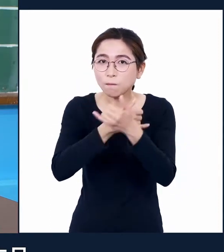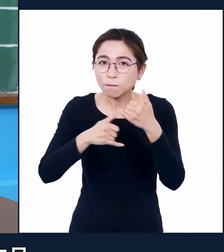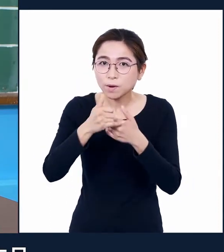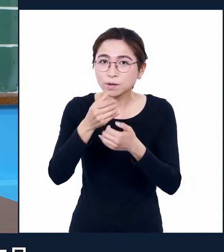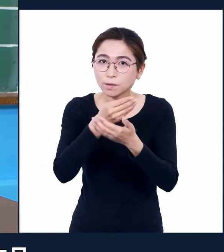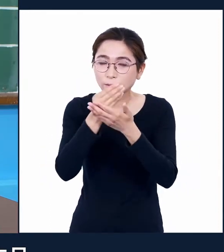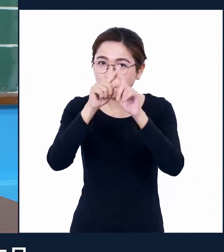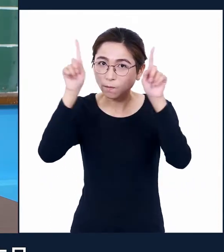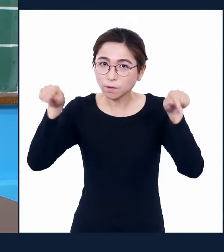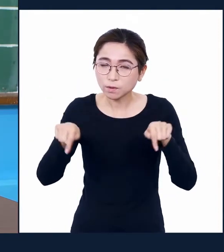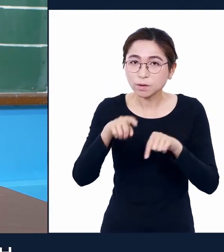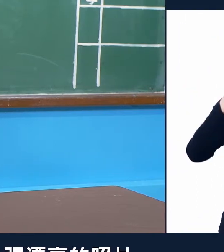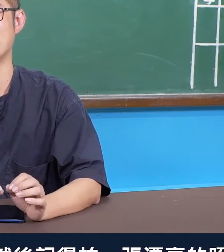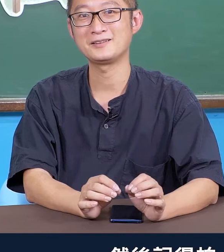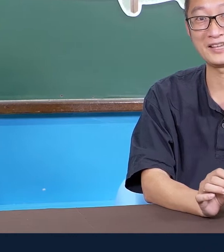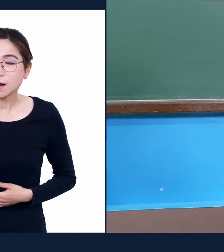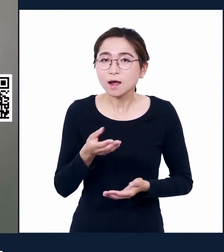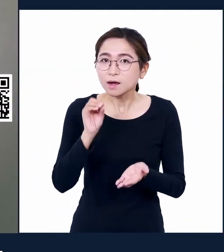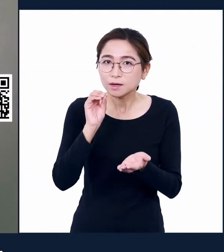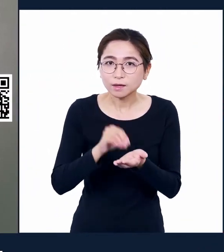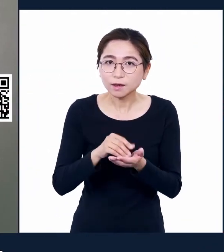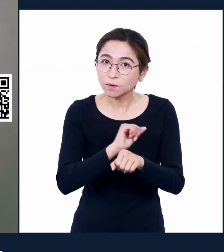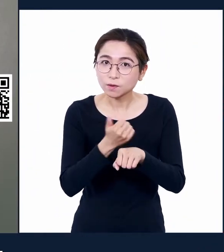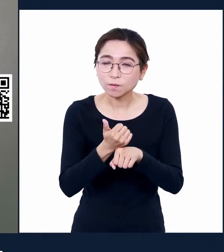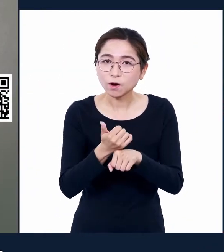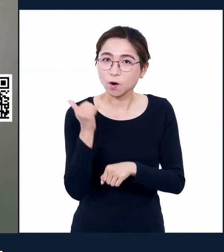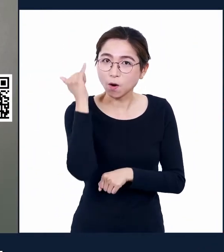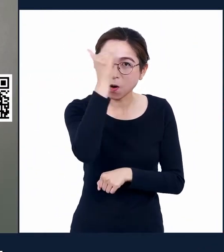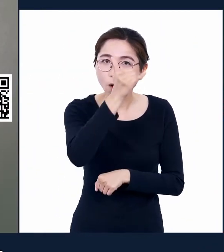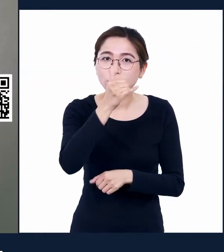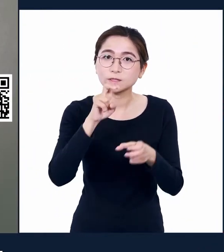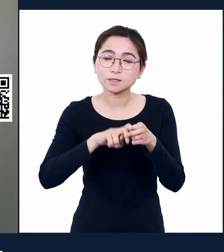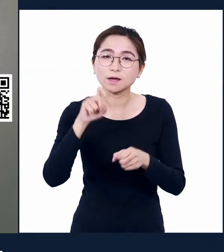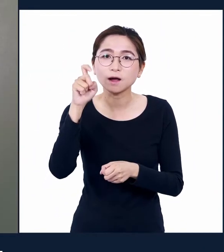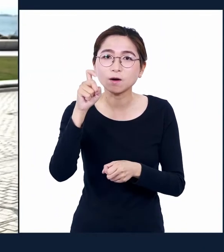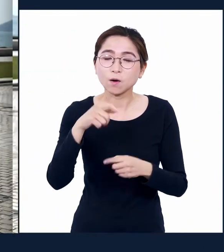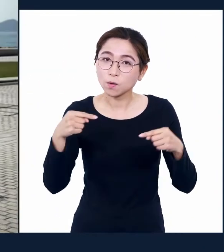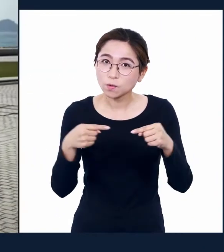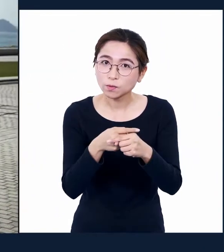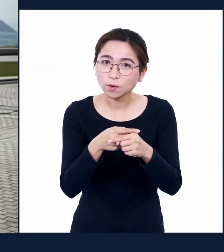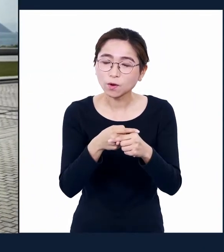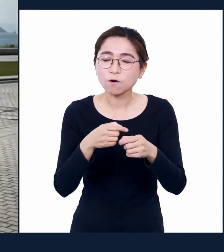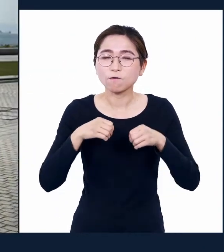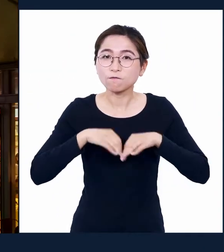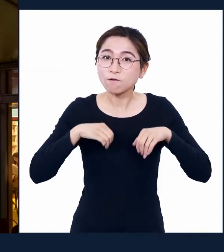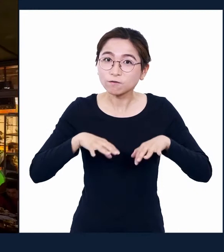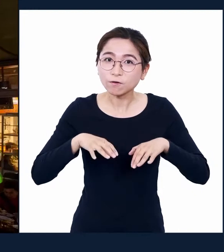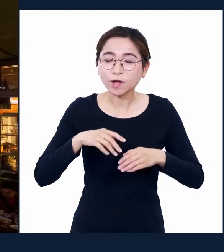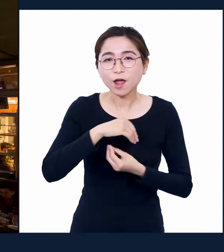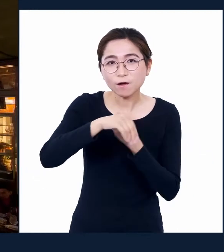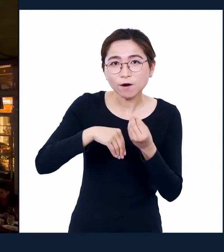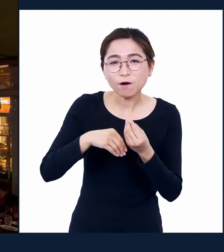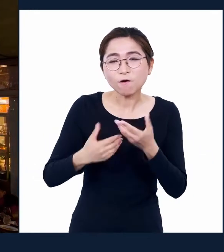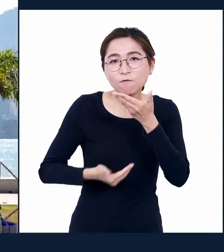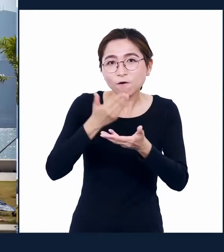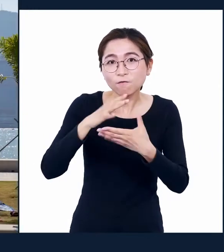畫作品。大家咧一定要揾機會多啲走訪西九，藉著西九悠閒嘅氣氛啦、